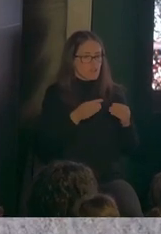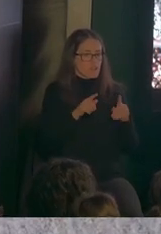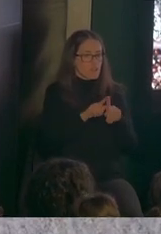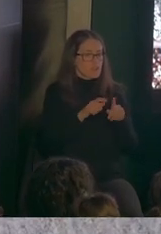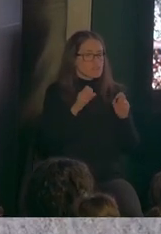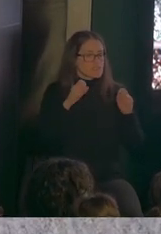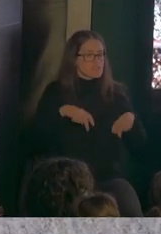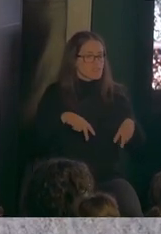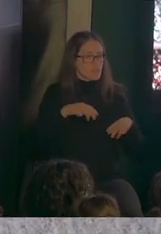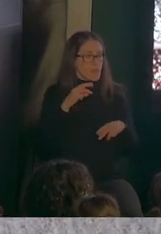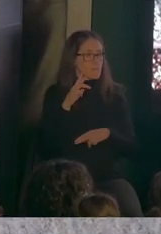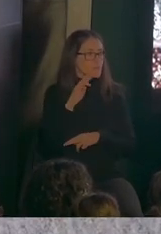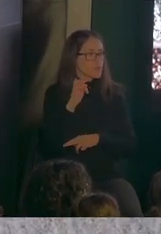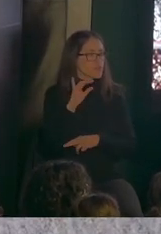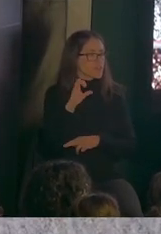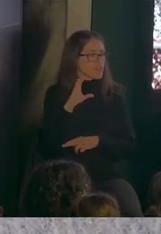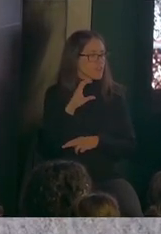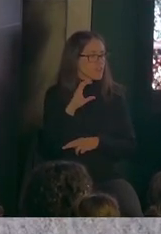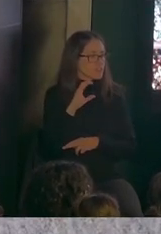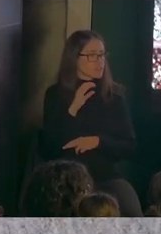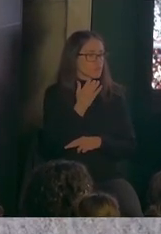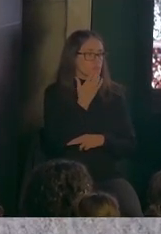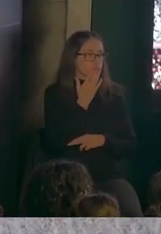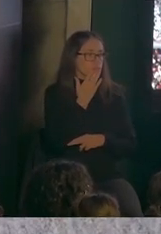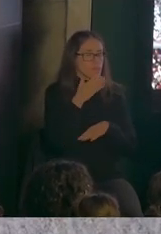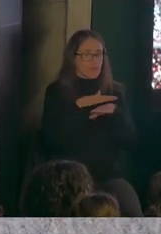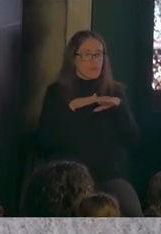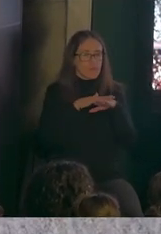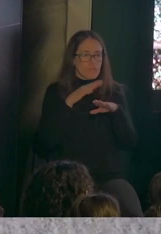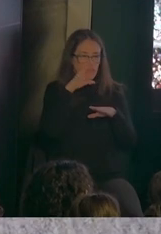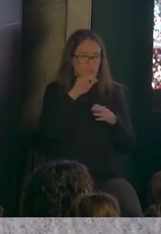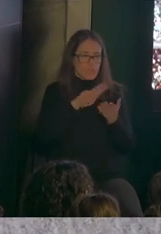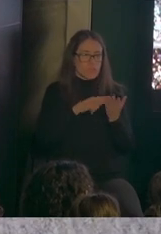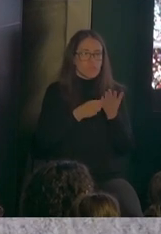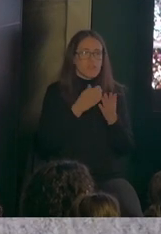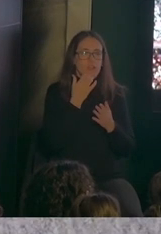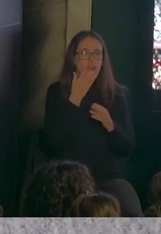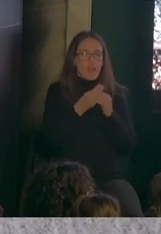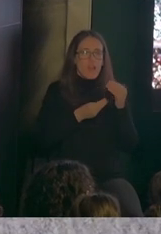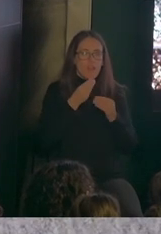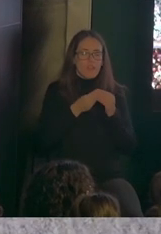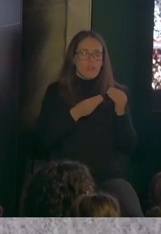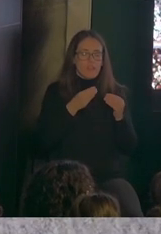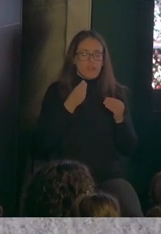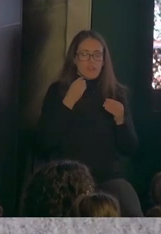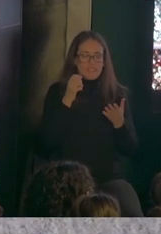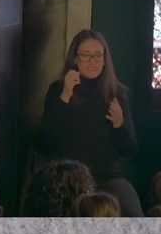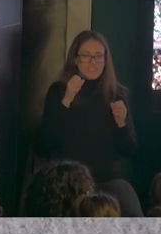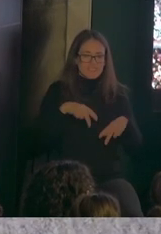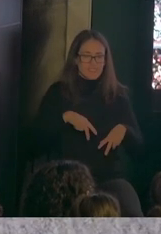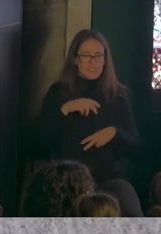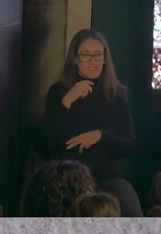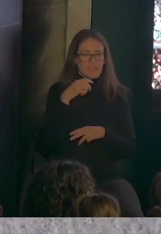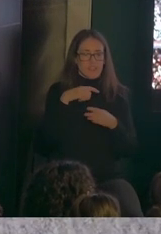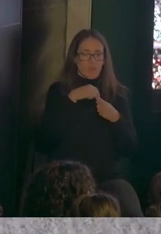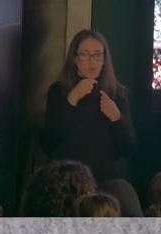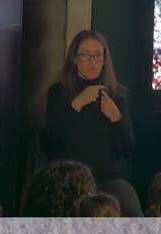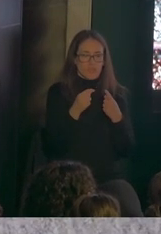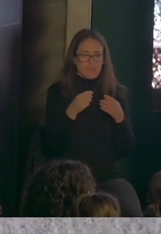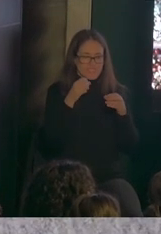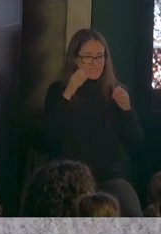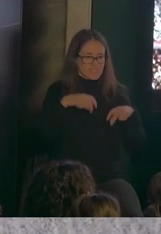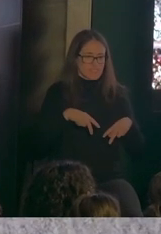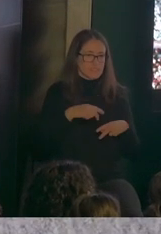Per quin motiu? Bueno, el gluten en si no és el millor aliat si estem parlant de